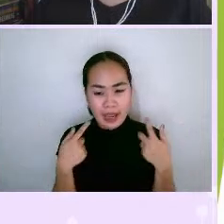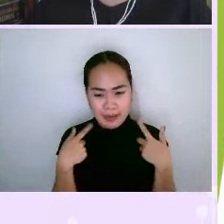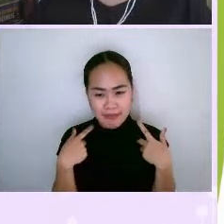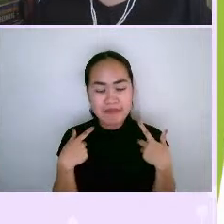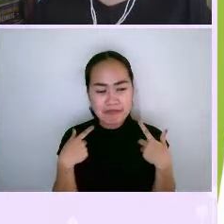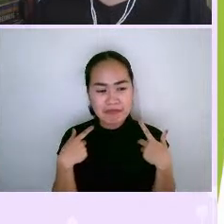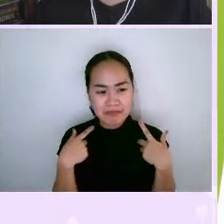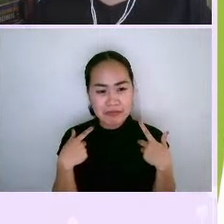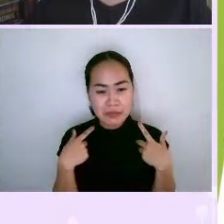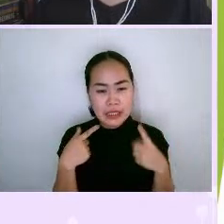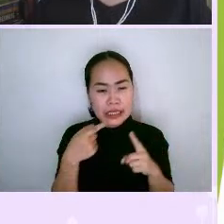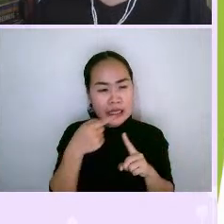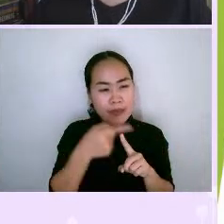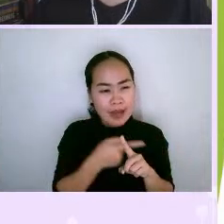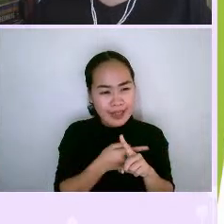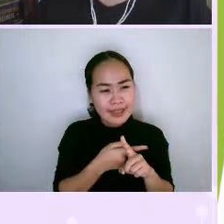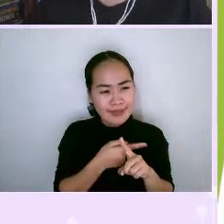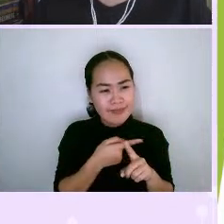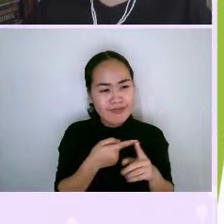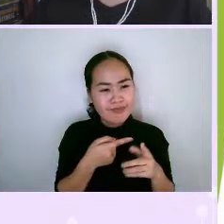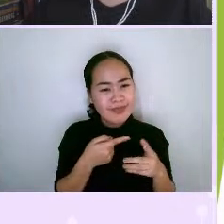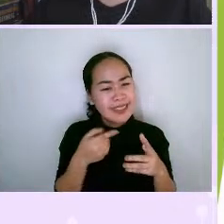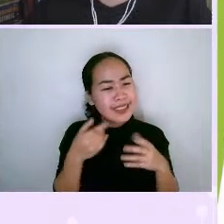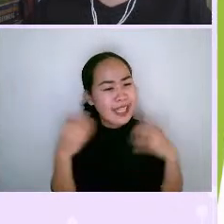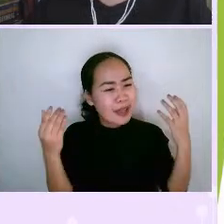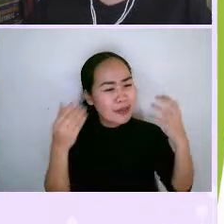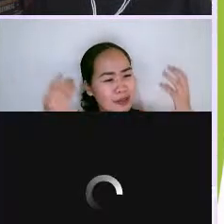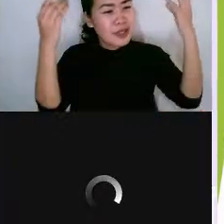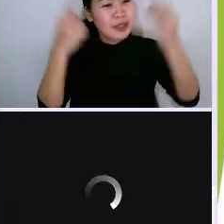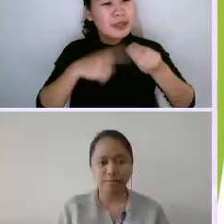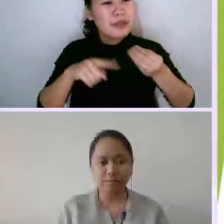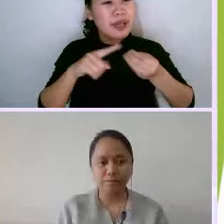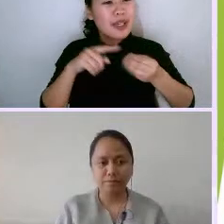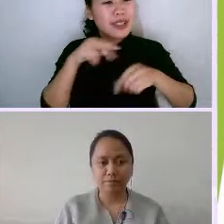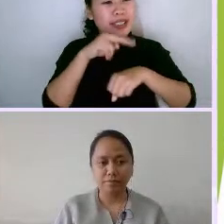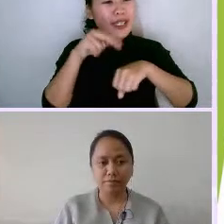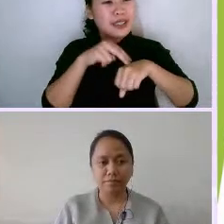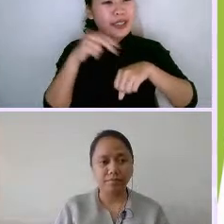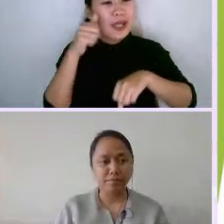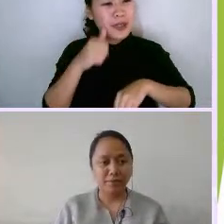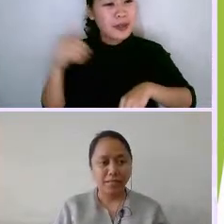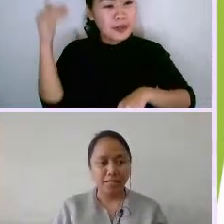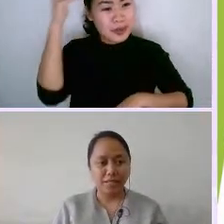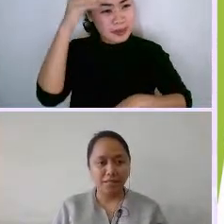month-long program, ang National Women's Month. So, maraming